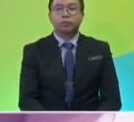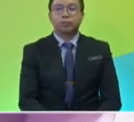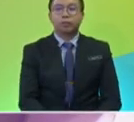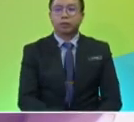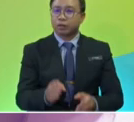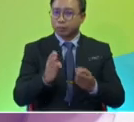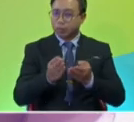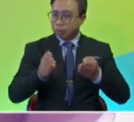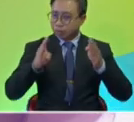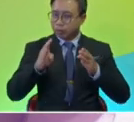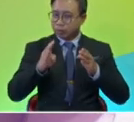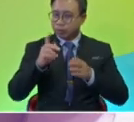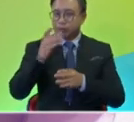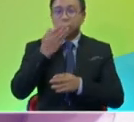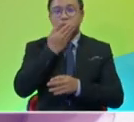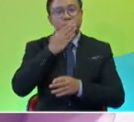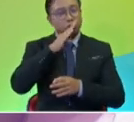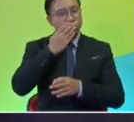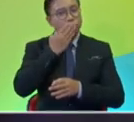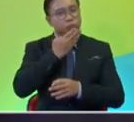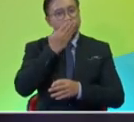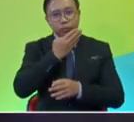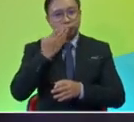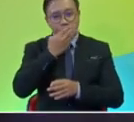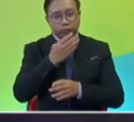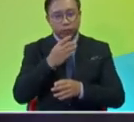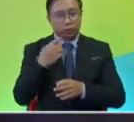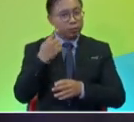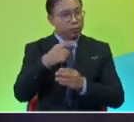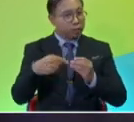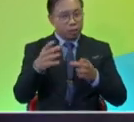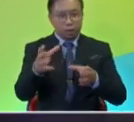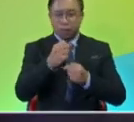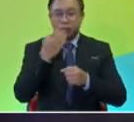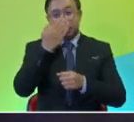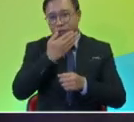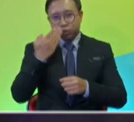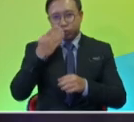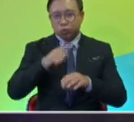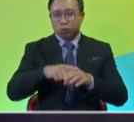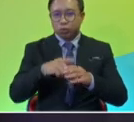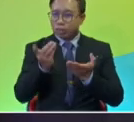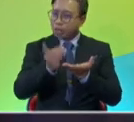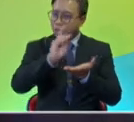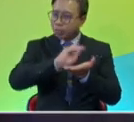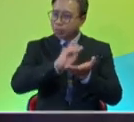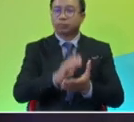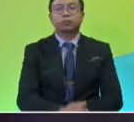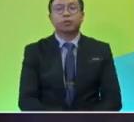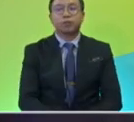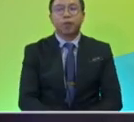a Cikgu betul ha ini adalah yang bila kita ambil tisu kat dapur Tu kan mak-mak kan buak tisu tisu guna